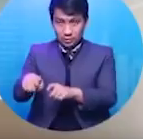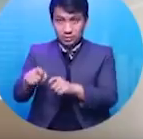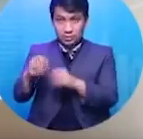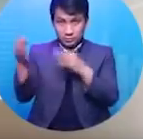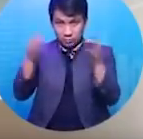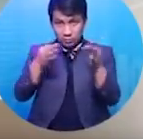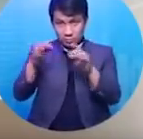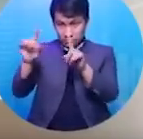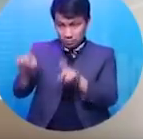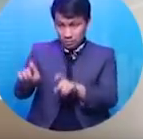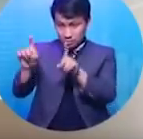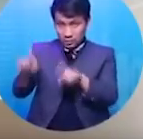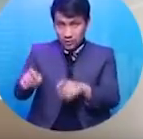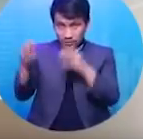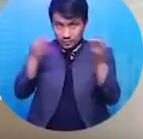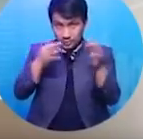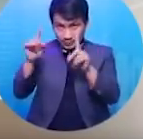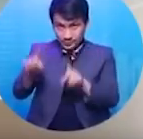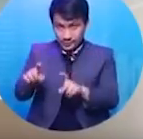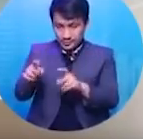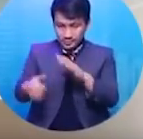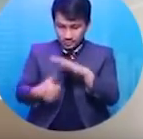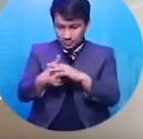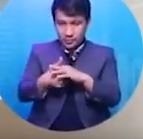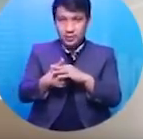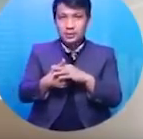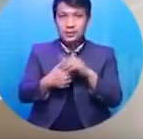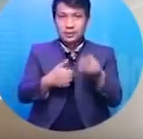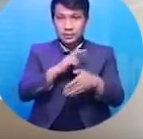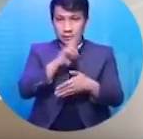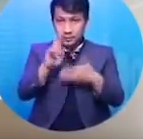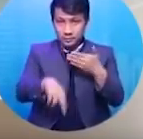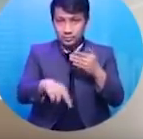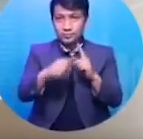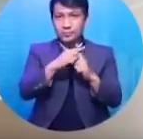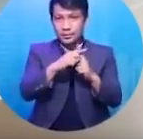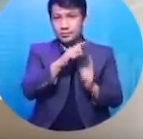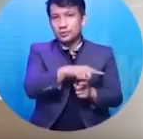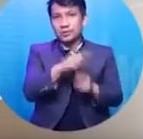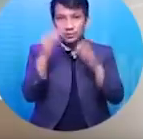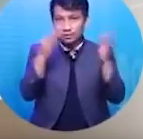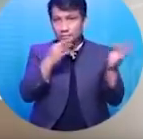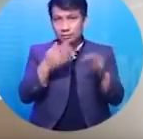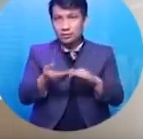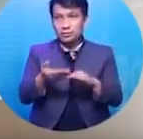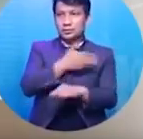testing sa inyo ng munisipyo nitong February this year lang. So sabi mo kasi